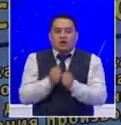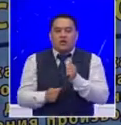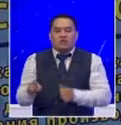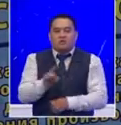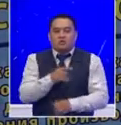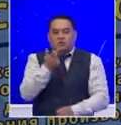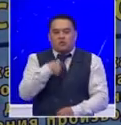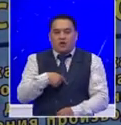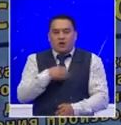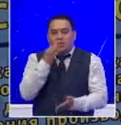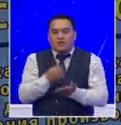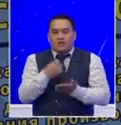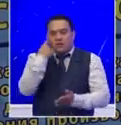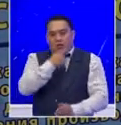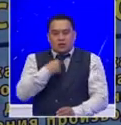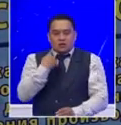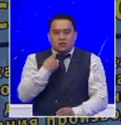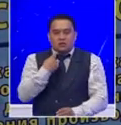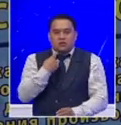есть свои ответственные люди. Допустим,